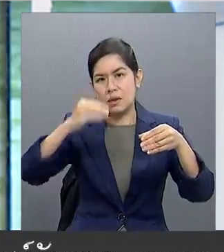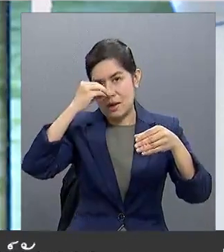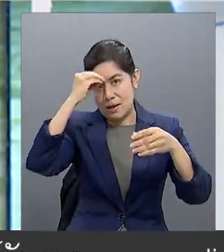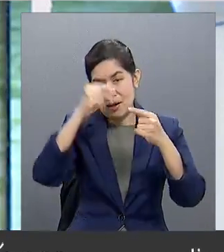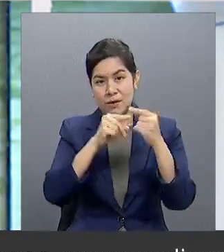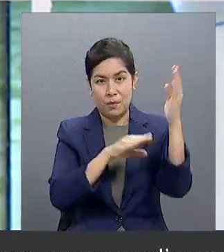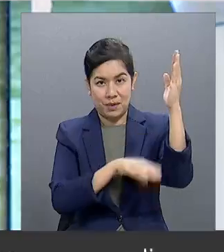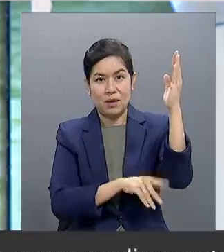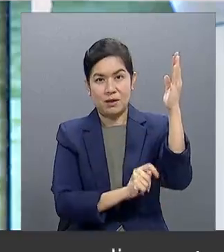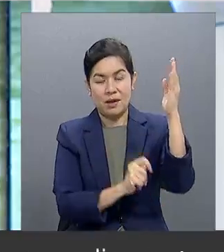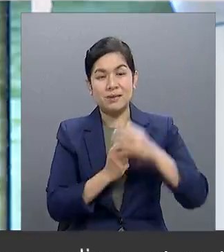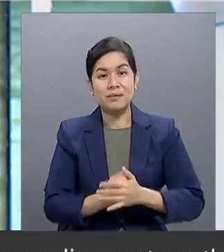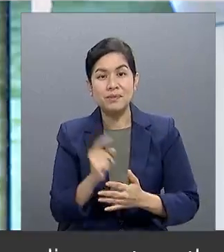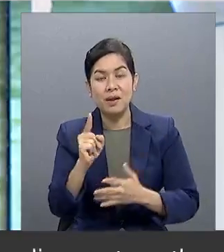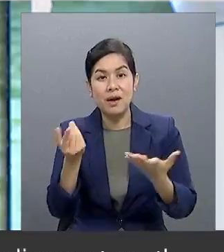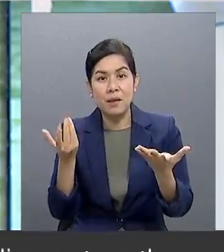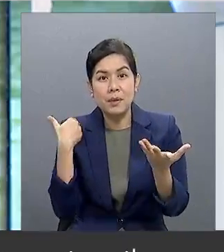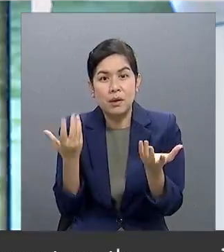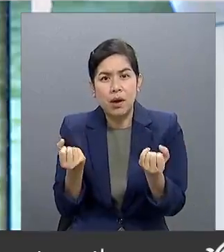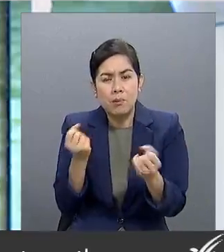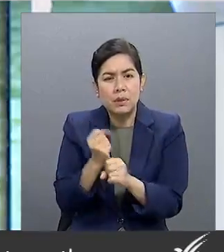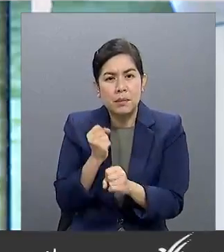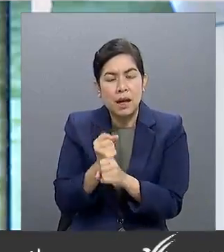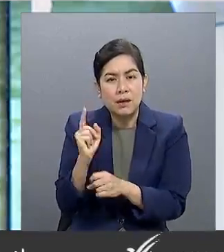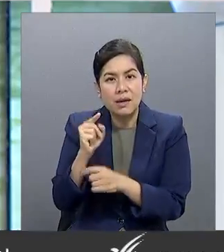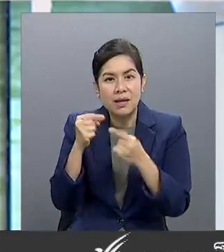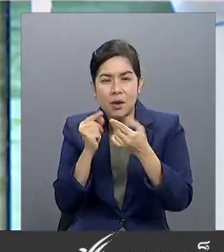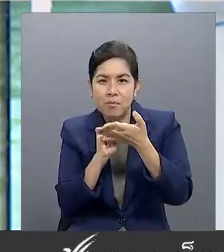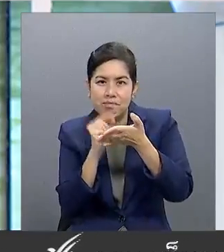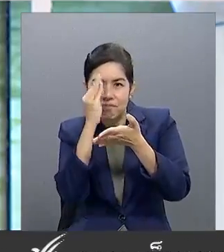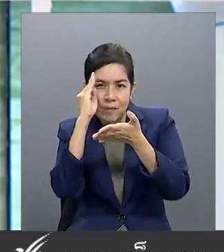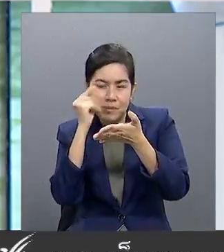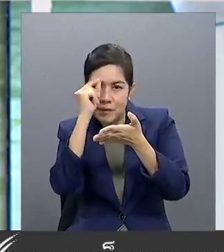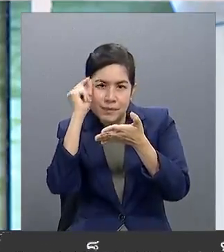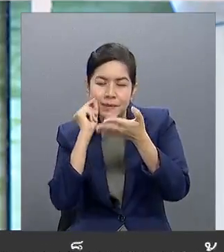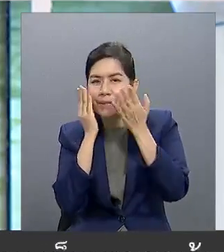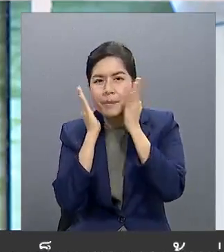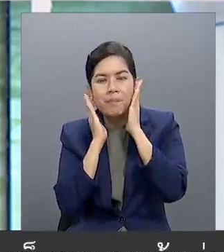ะรับงานเป็นช่างแต่งหน้าสร้างรายได้เสริมขณะที่ยังเรียนอยู่นี่แหละไปดูกันเลยค่ะ